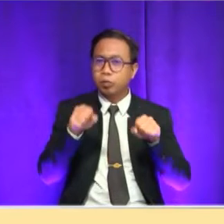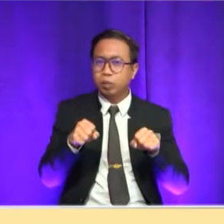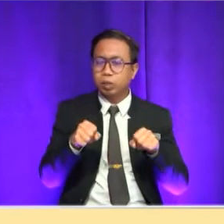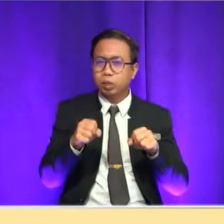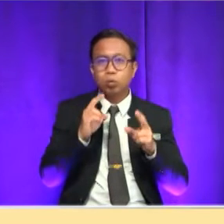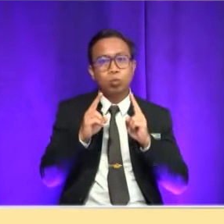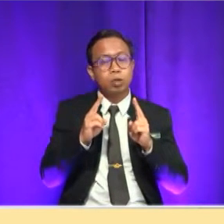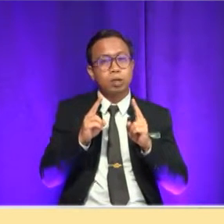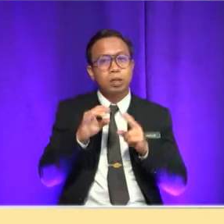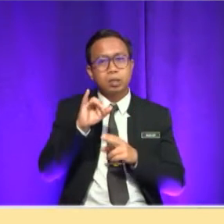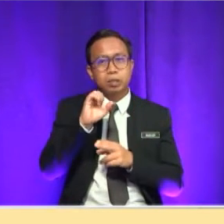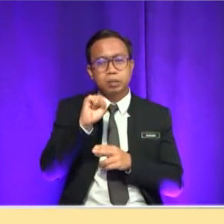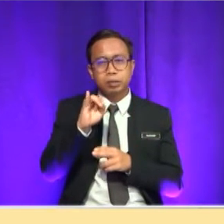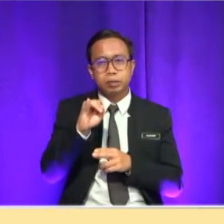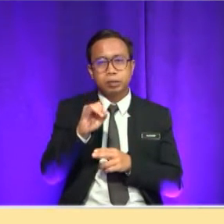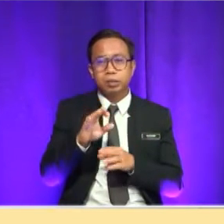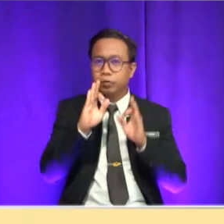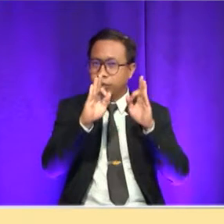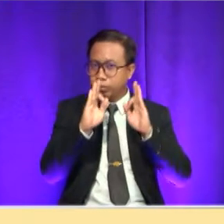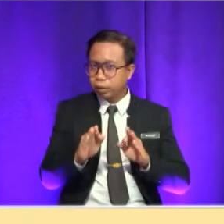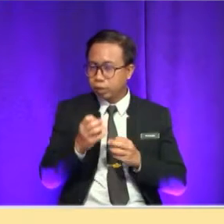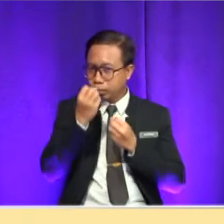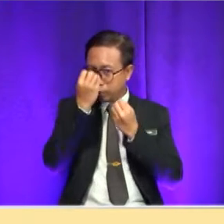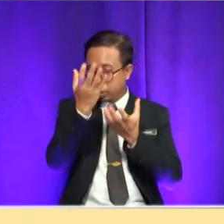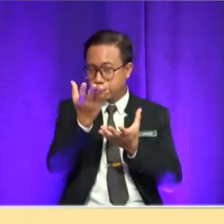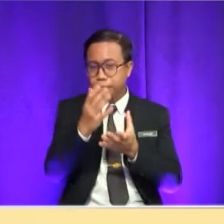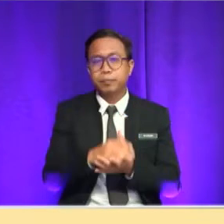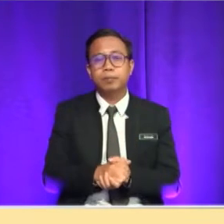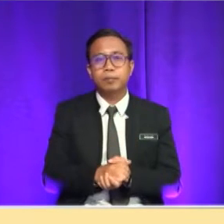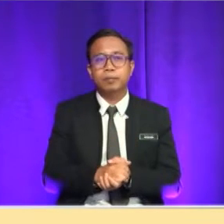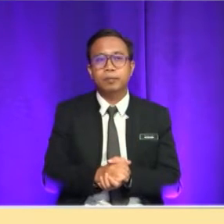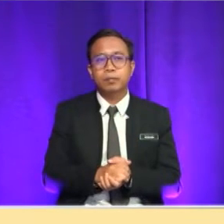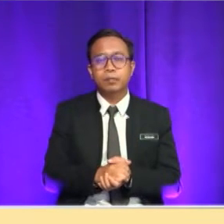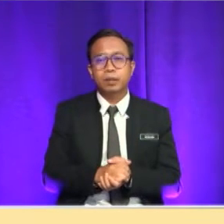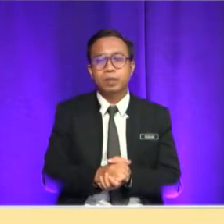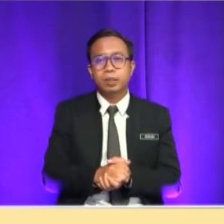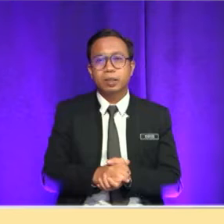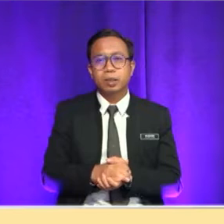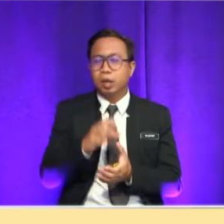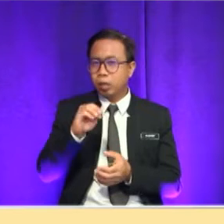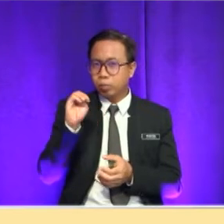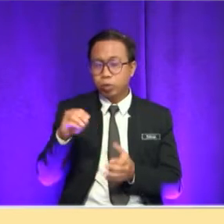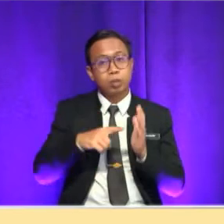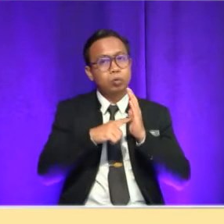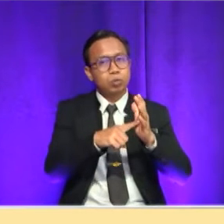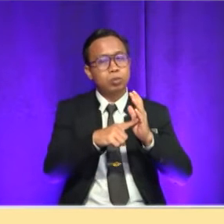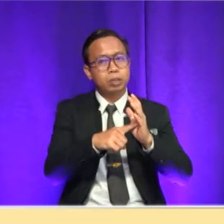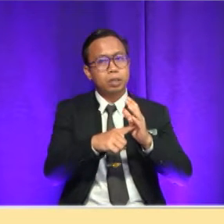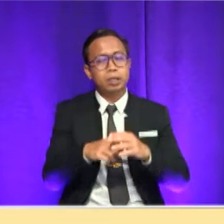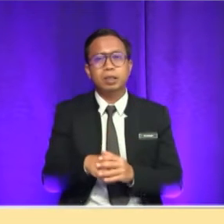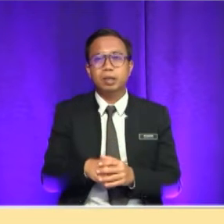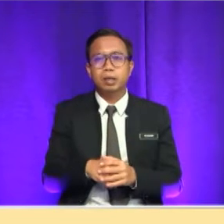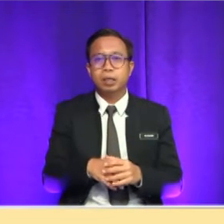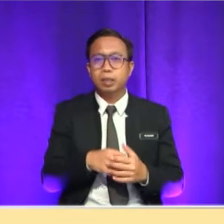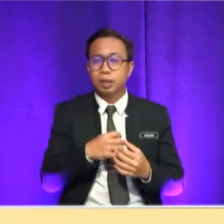dengan mengaplikasi formula yang dipelajari. Dan tidak dinafikan, murid juga menunjukkan minat,